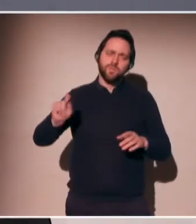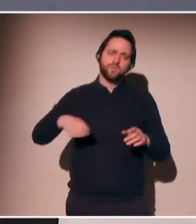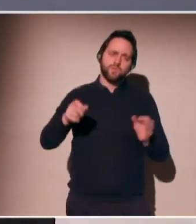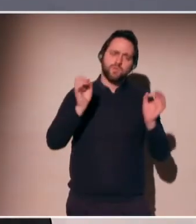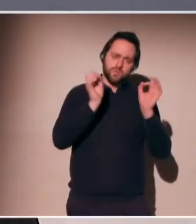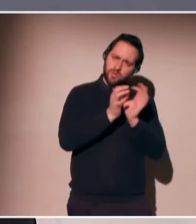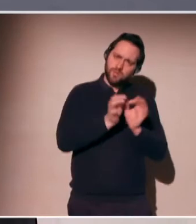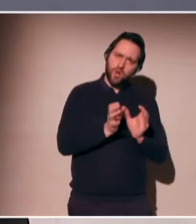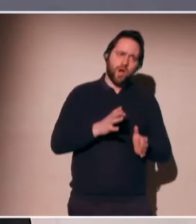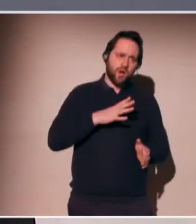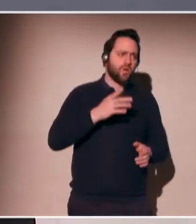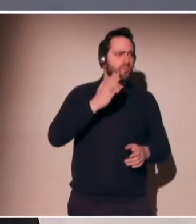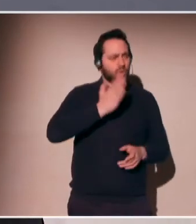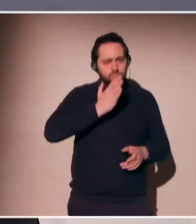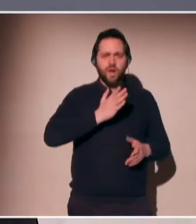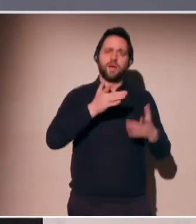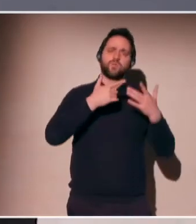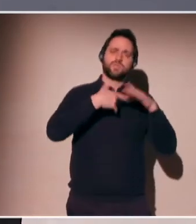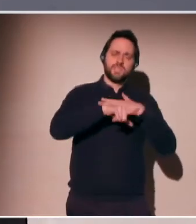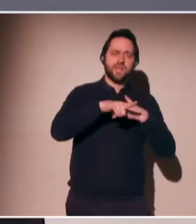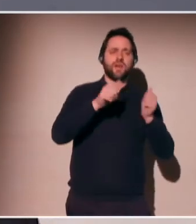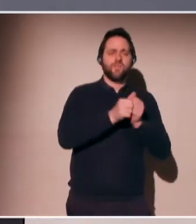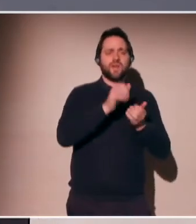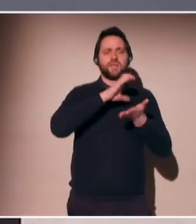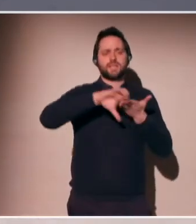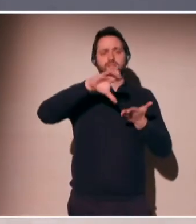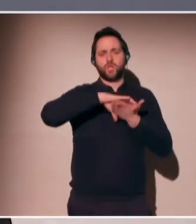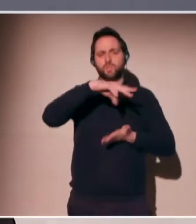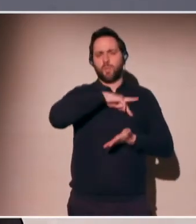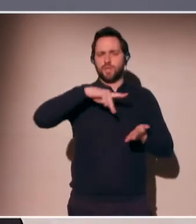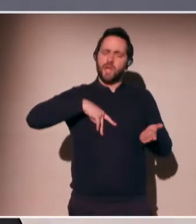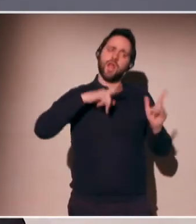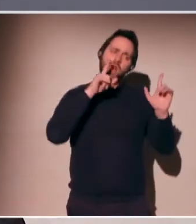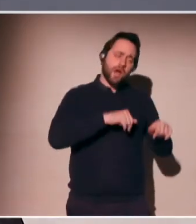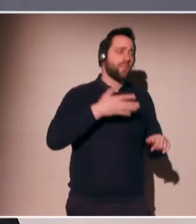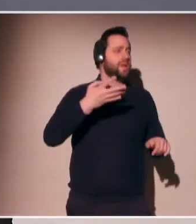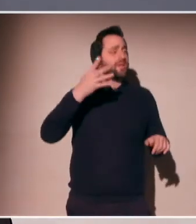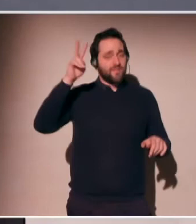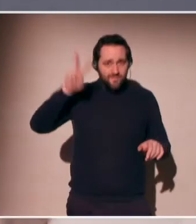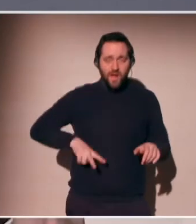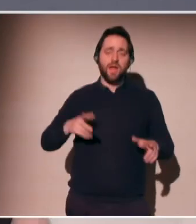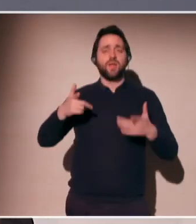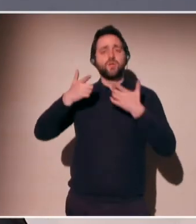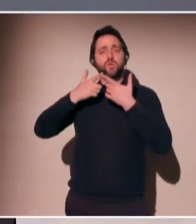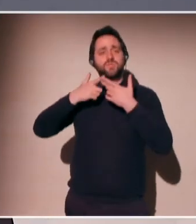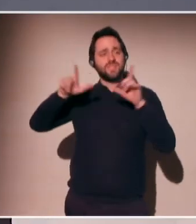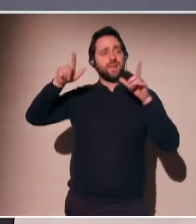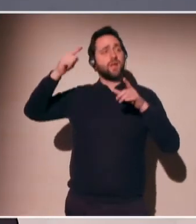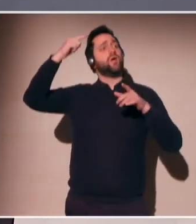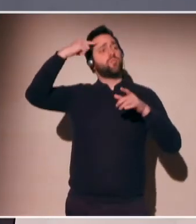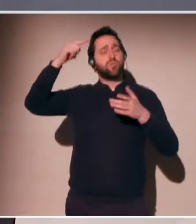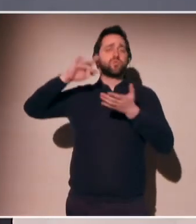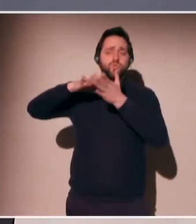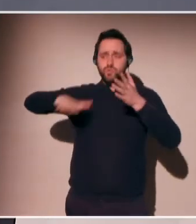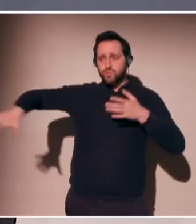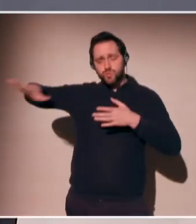pense que les logiciels qui vont être utilisés pour le bien commun, ils doivent être en open source. C'est